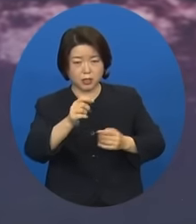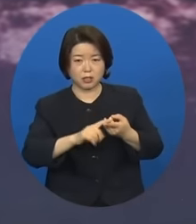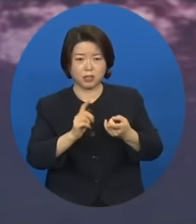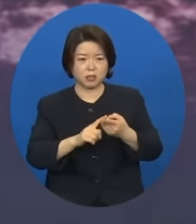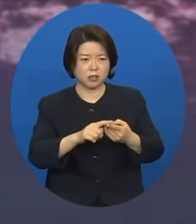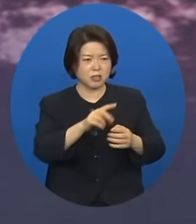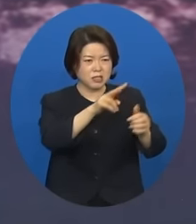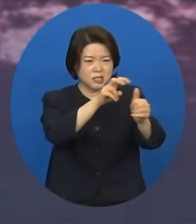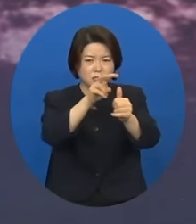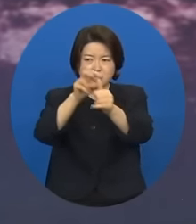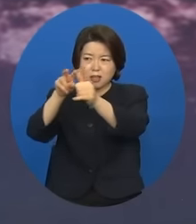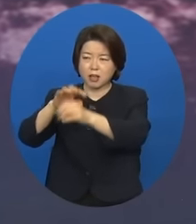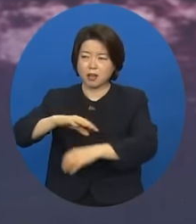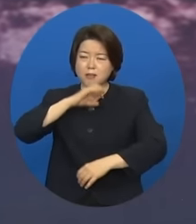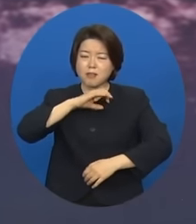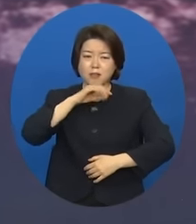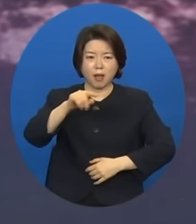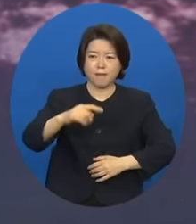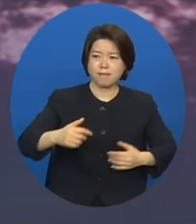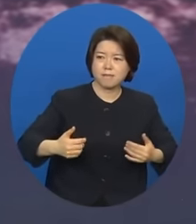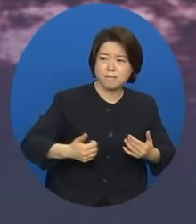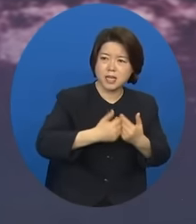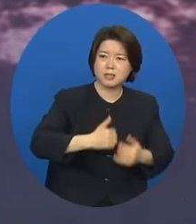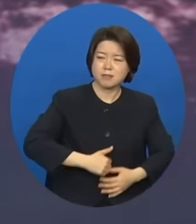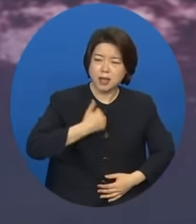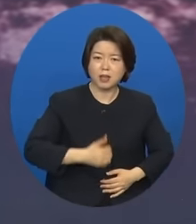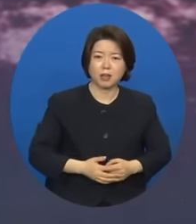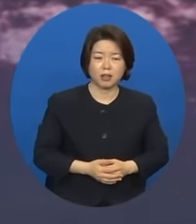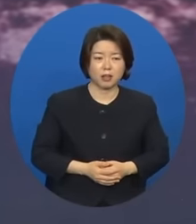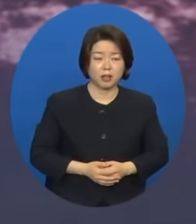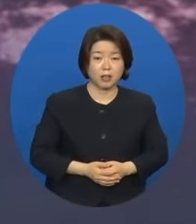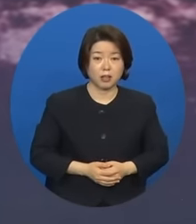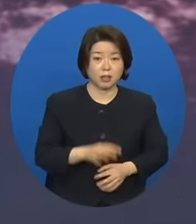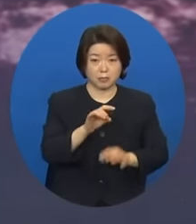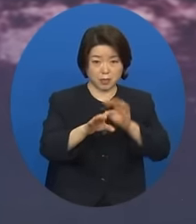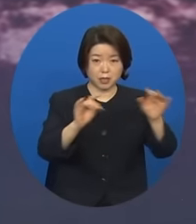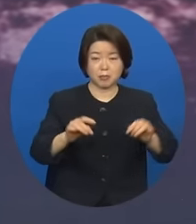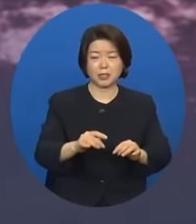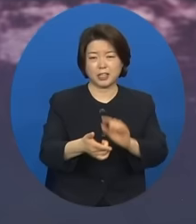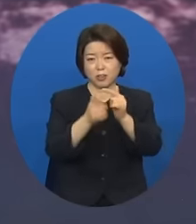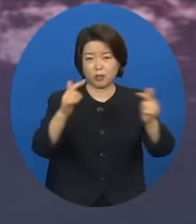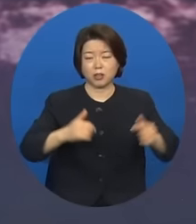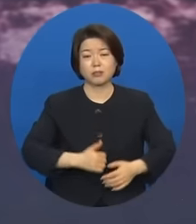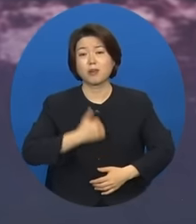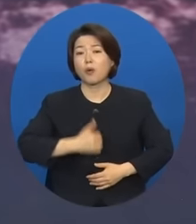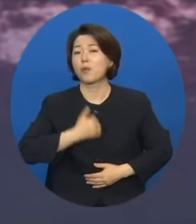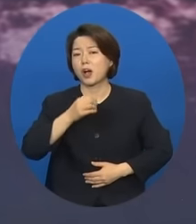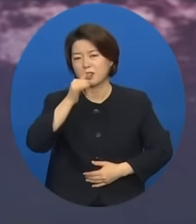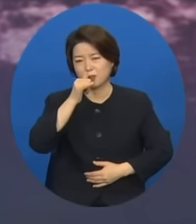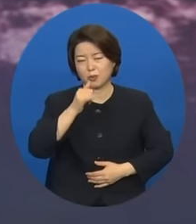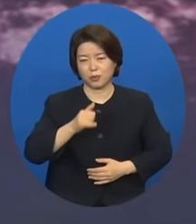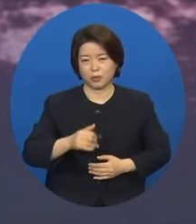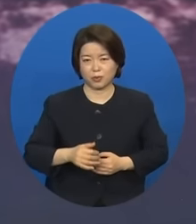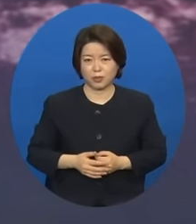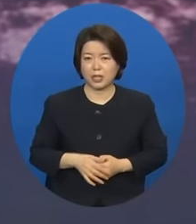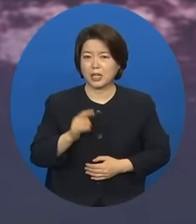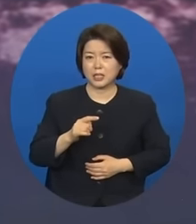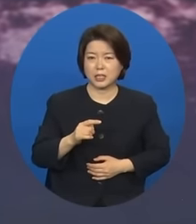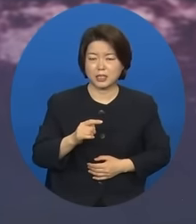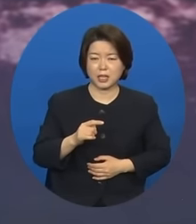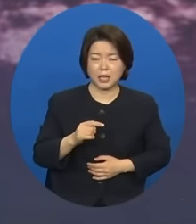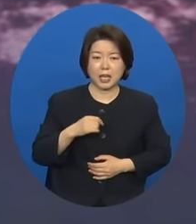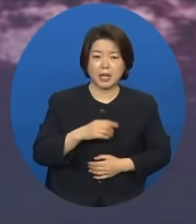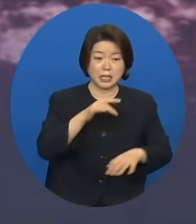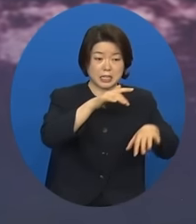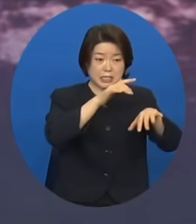원망과 반감이 막 일어납니다 대상에 따라 좀 다르긴 하지만이 일어나는 거예요 그것이 바로이 가라지로